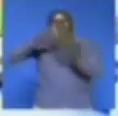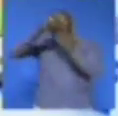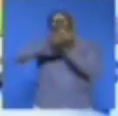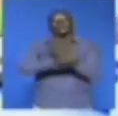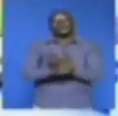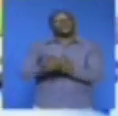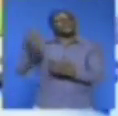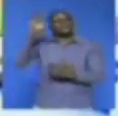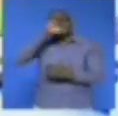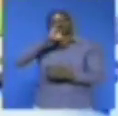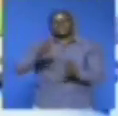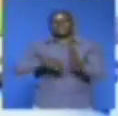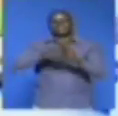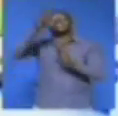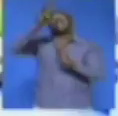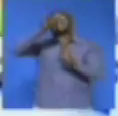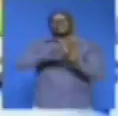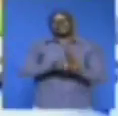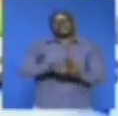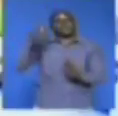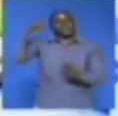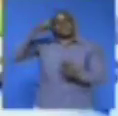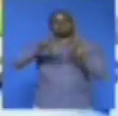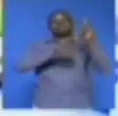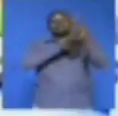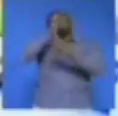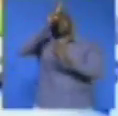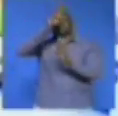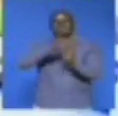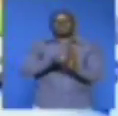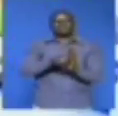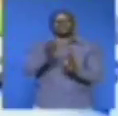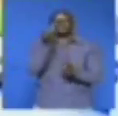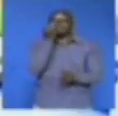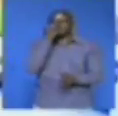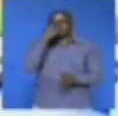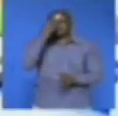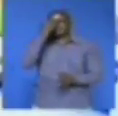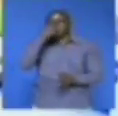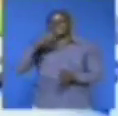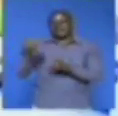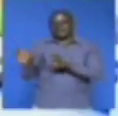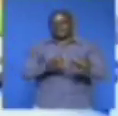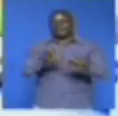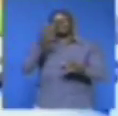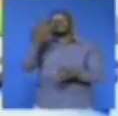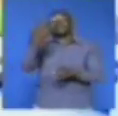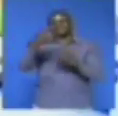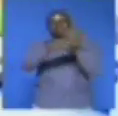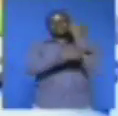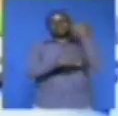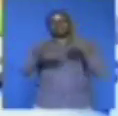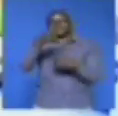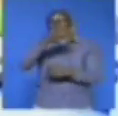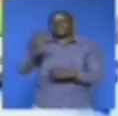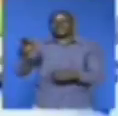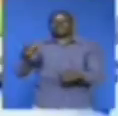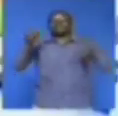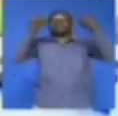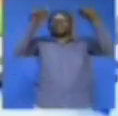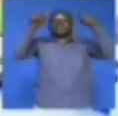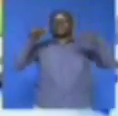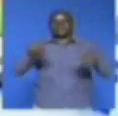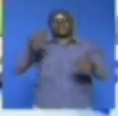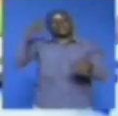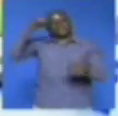de régénérescence et du peuplement du carité, exécuté dans 3 régions du Burkina Faso, affiche cette ambition. Le